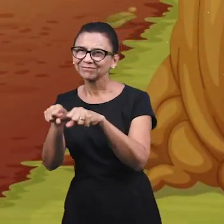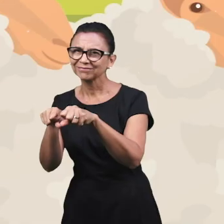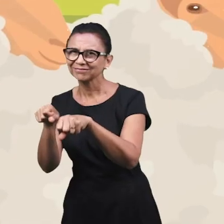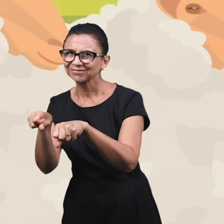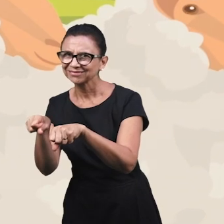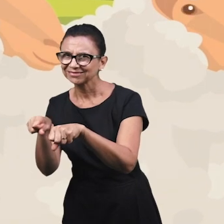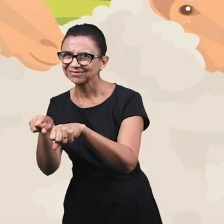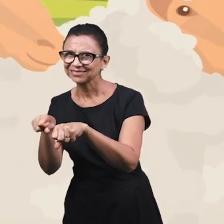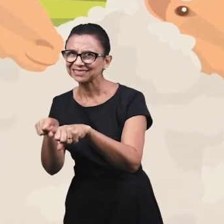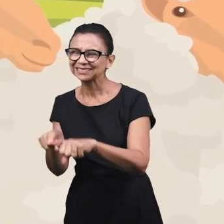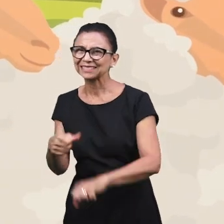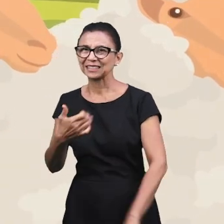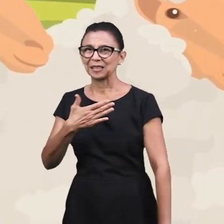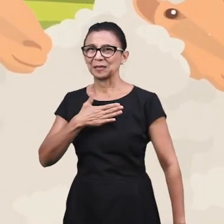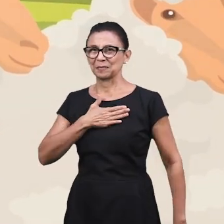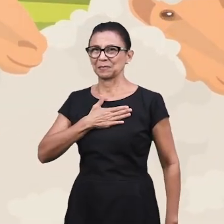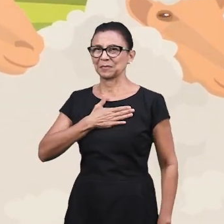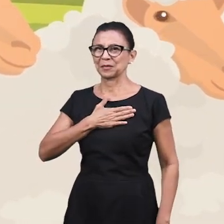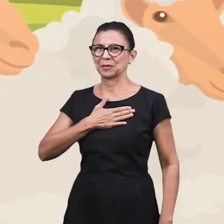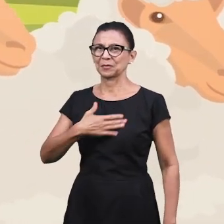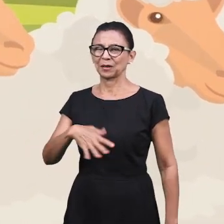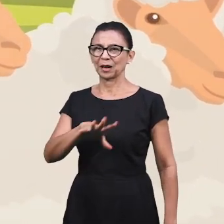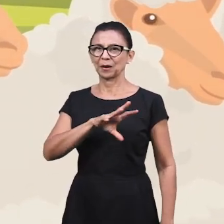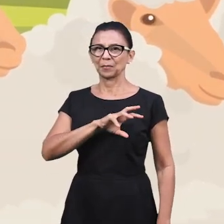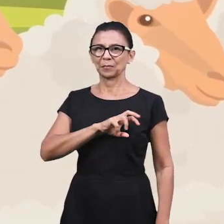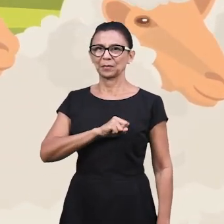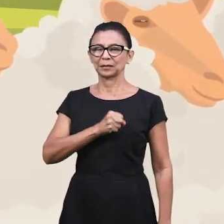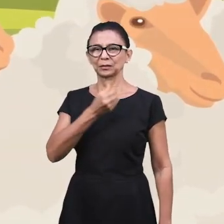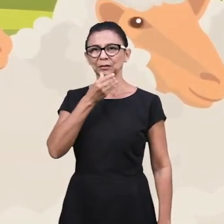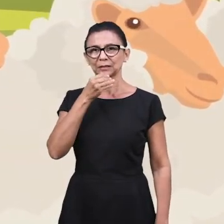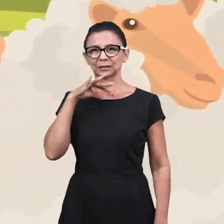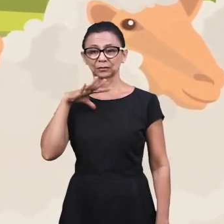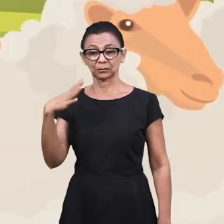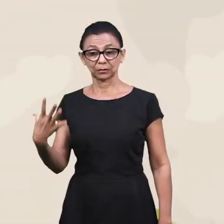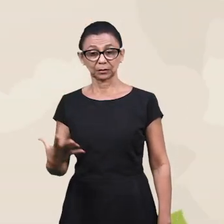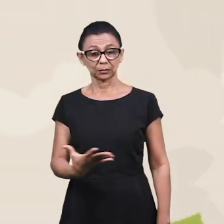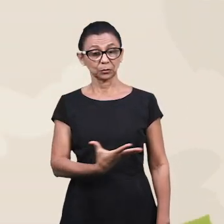andar, é meu amado Salvador,